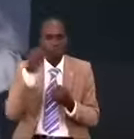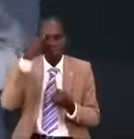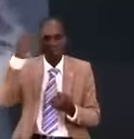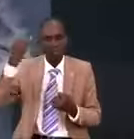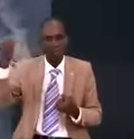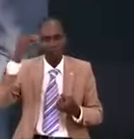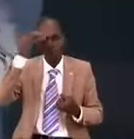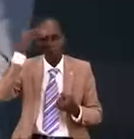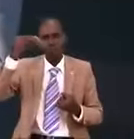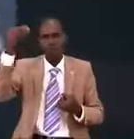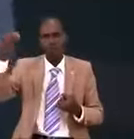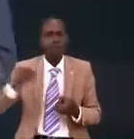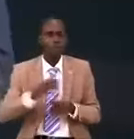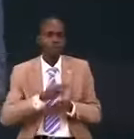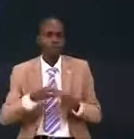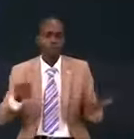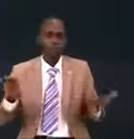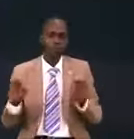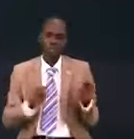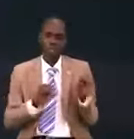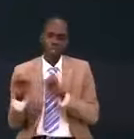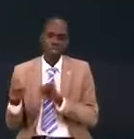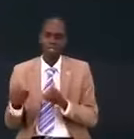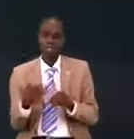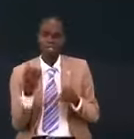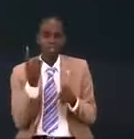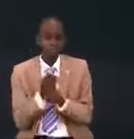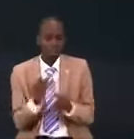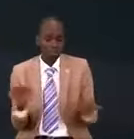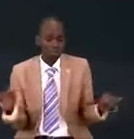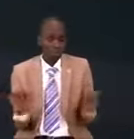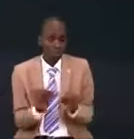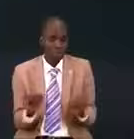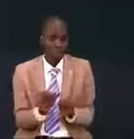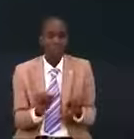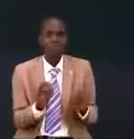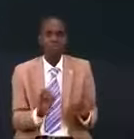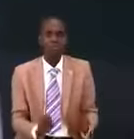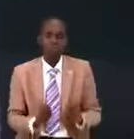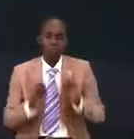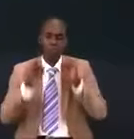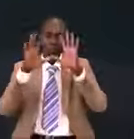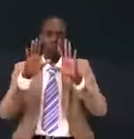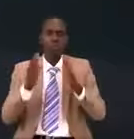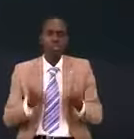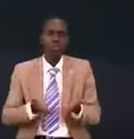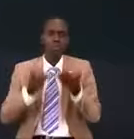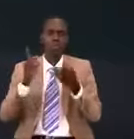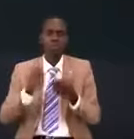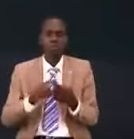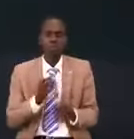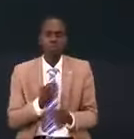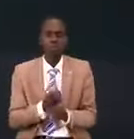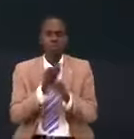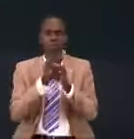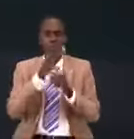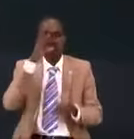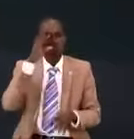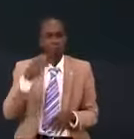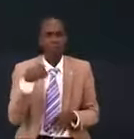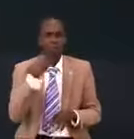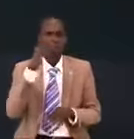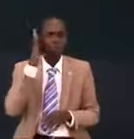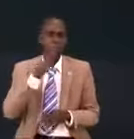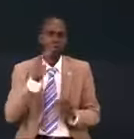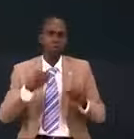aussi à d'autres nous voyez les quatre générations Paul apôtre vous avez la